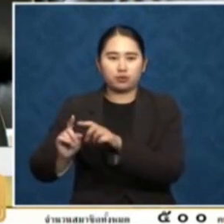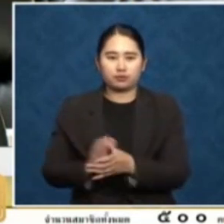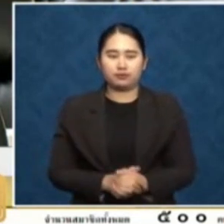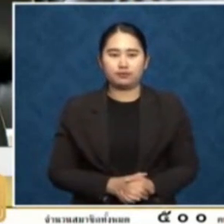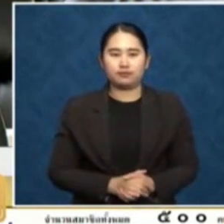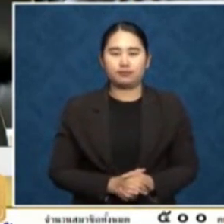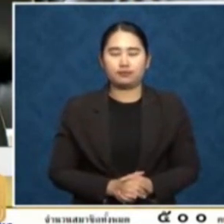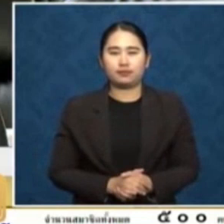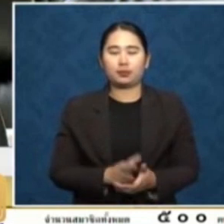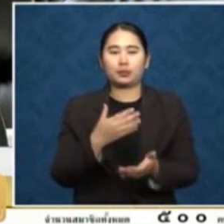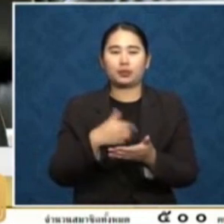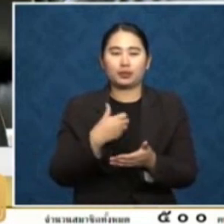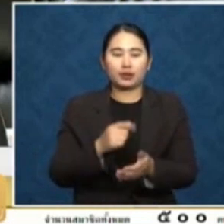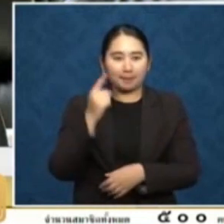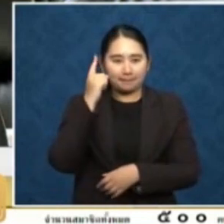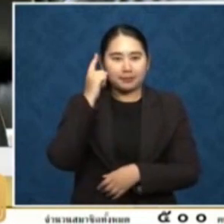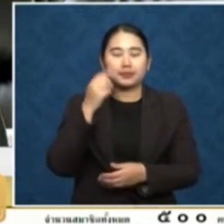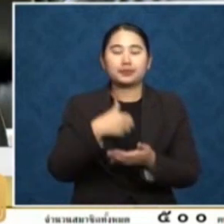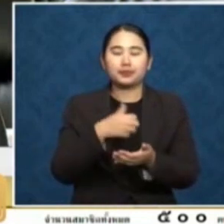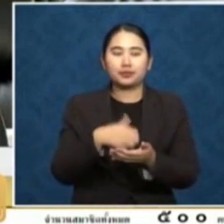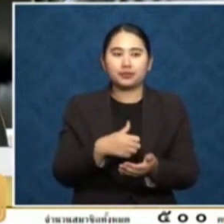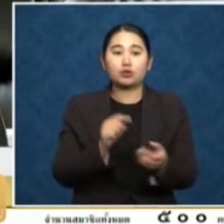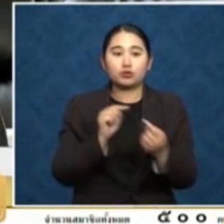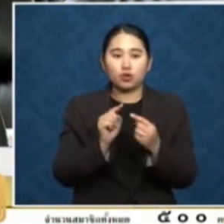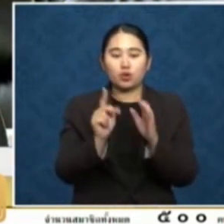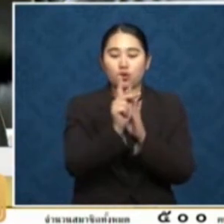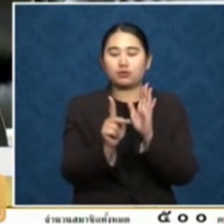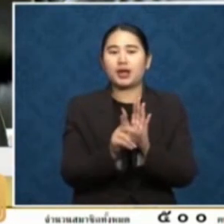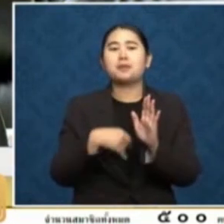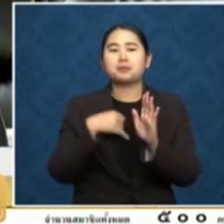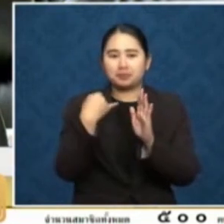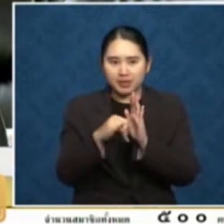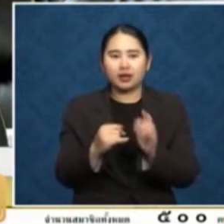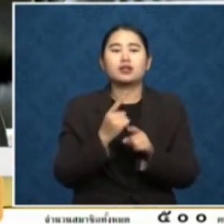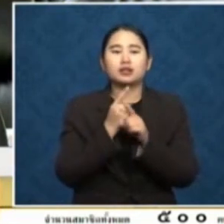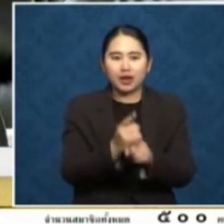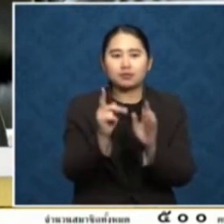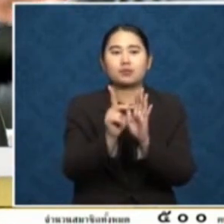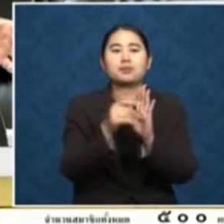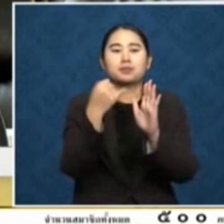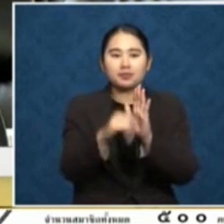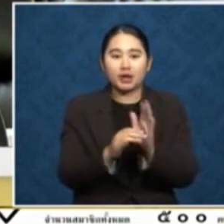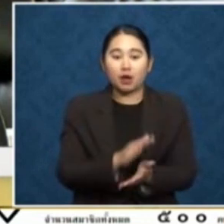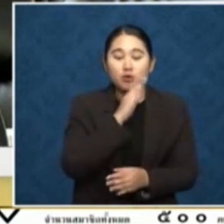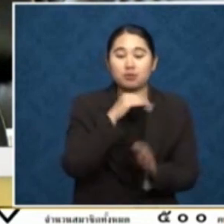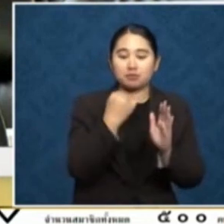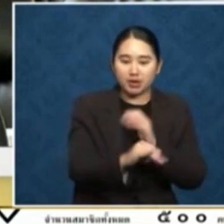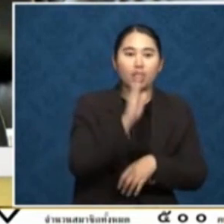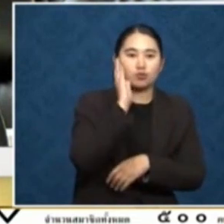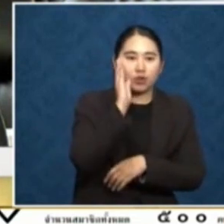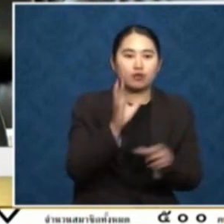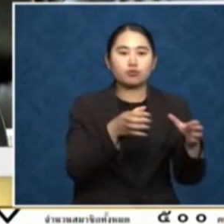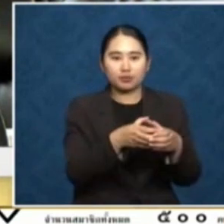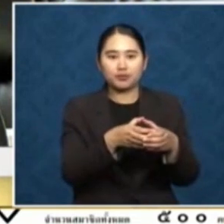ามหญิงชายและอีกต่างๆอันนี้เป็นข้อคิดเห็นนะครับในเรื่องของกฎหม